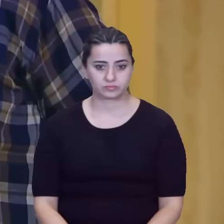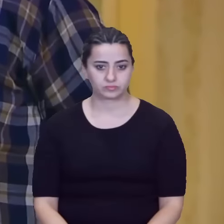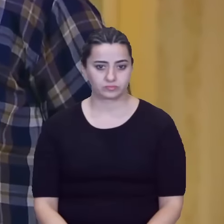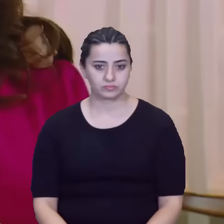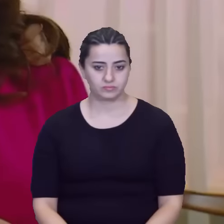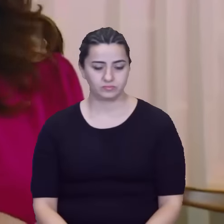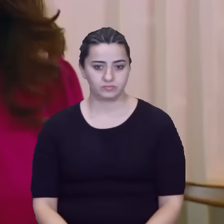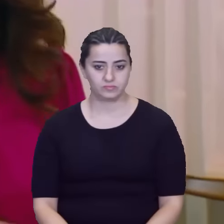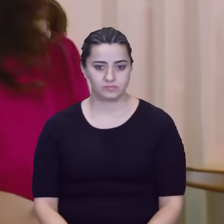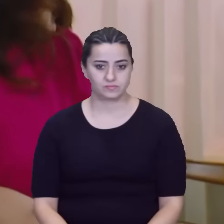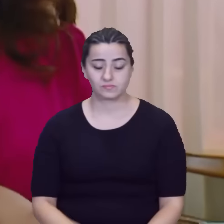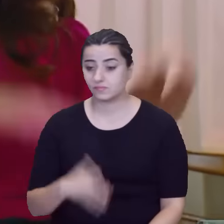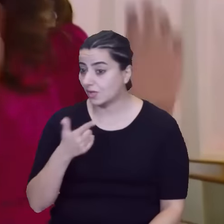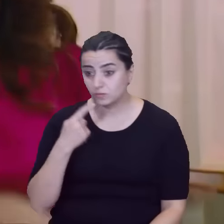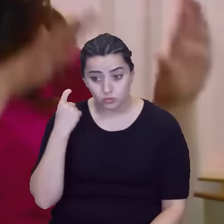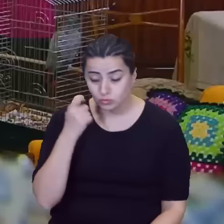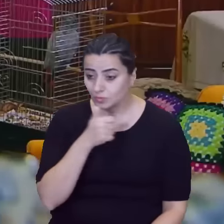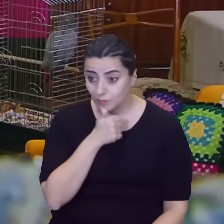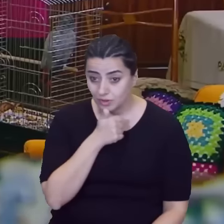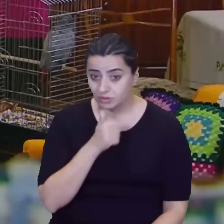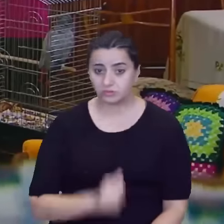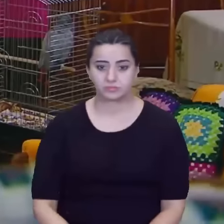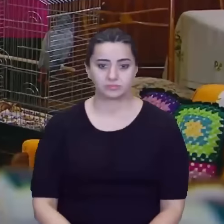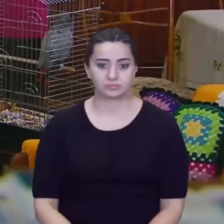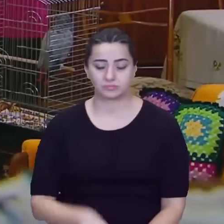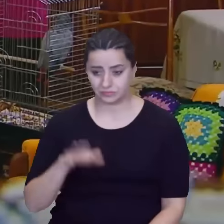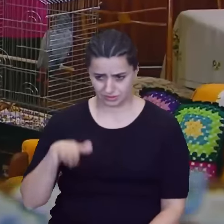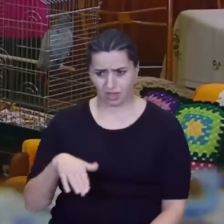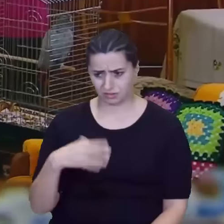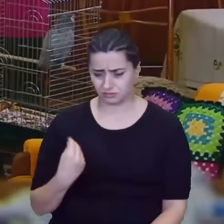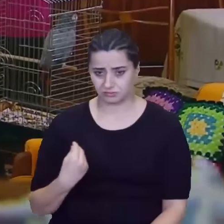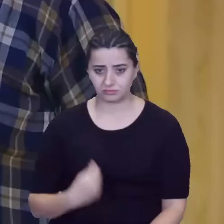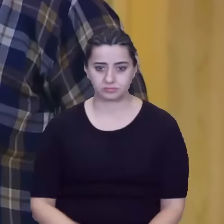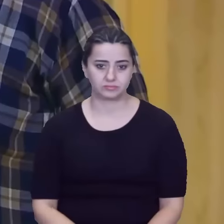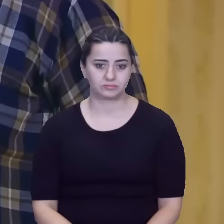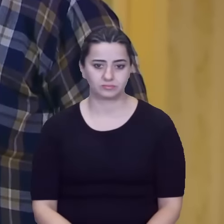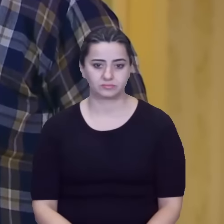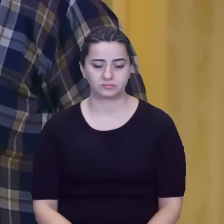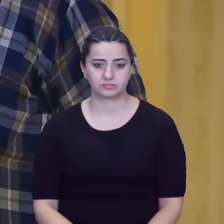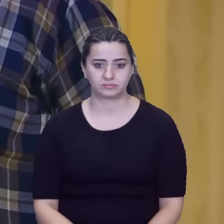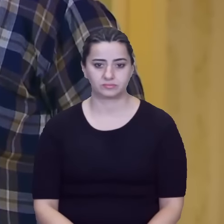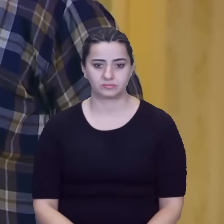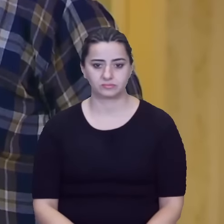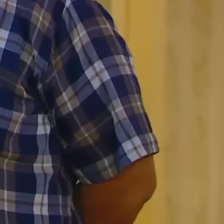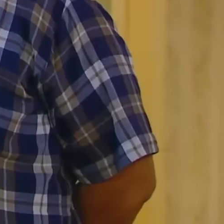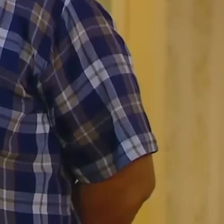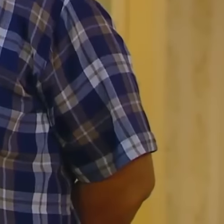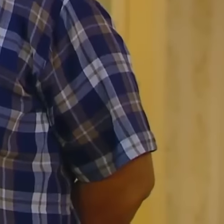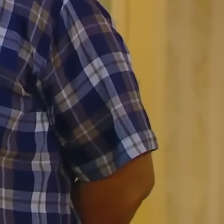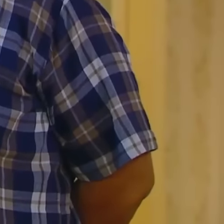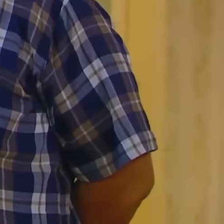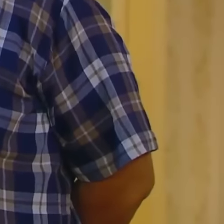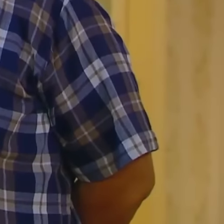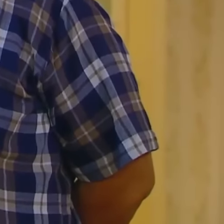kuşkuyla Spak'a bakıyor. Ne diyorsun babacığım? Kalsın bu, değil mi? Fehmi tehditkar bakışlarını Nazlı'ya dikti,